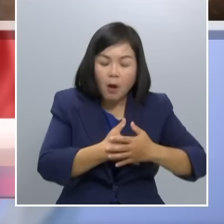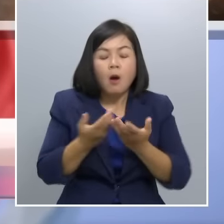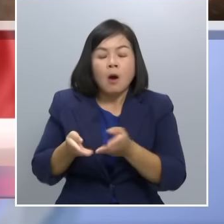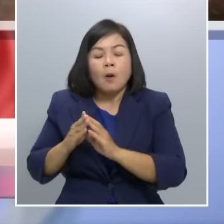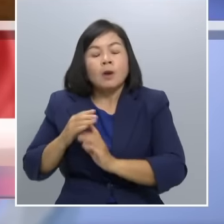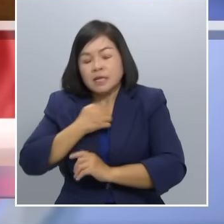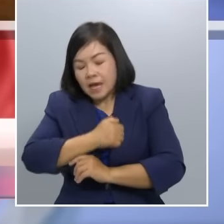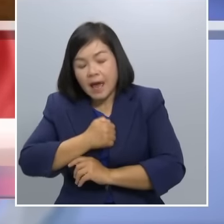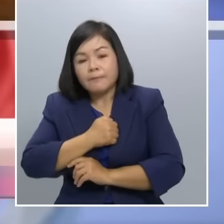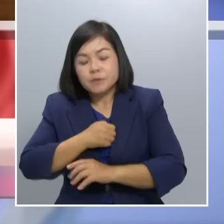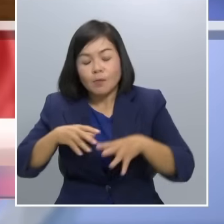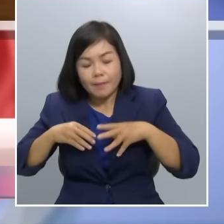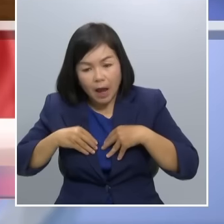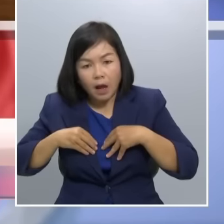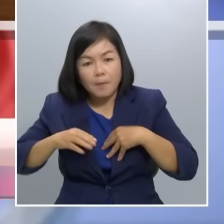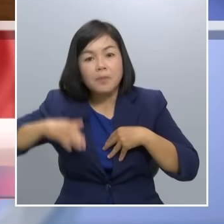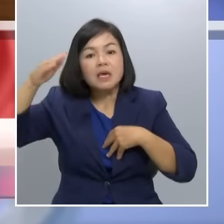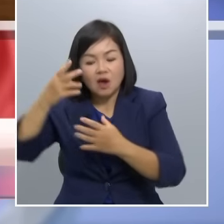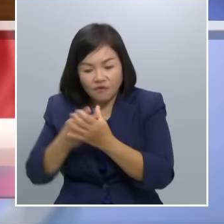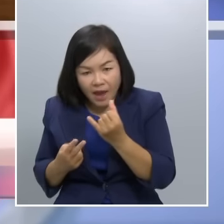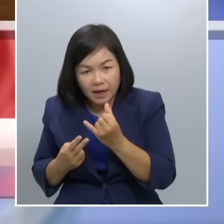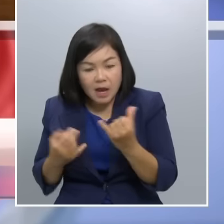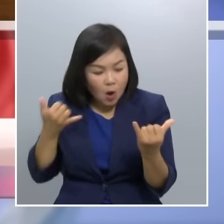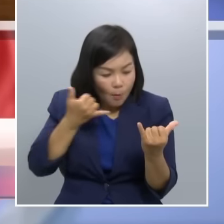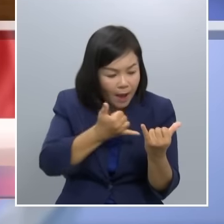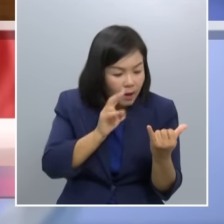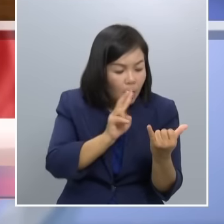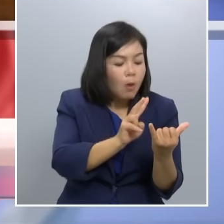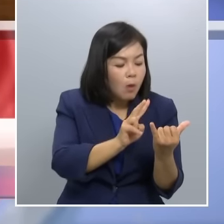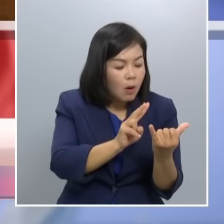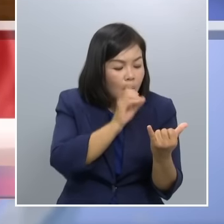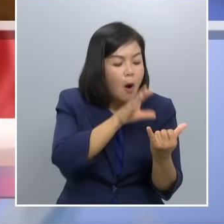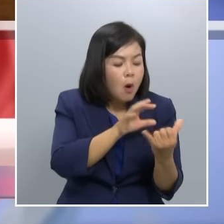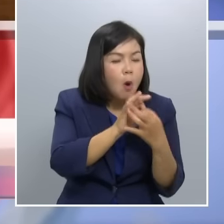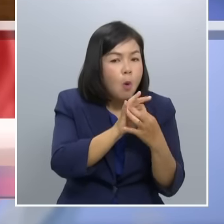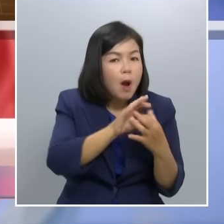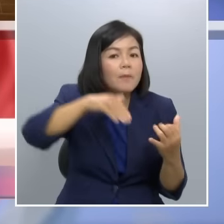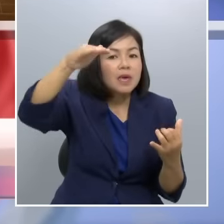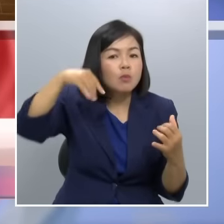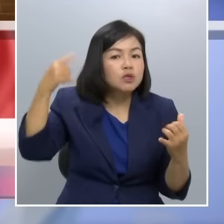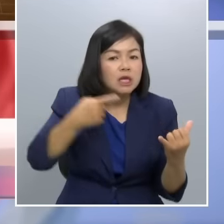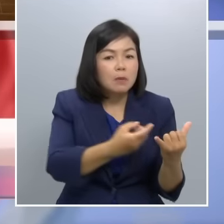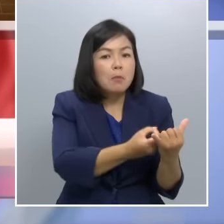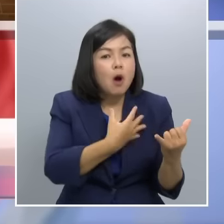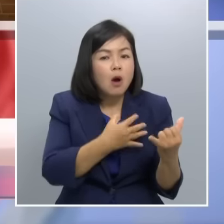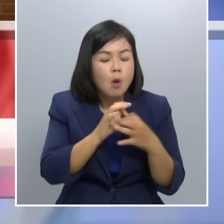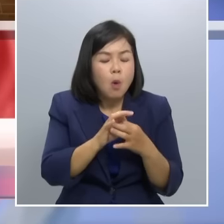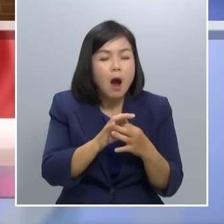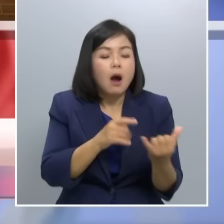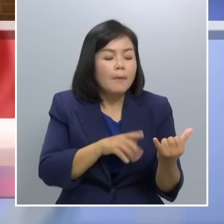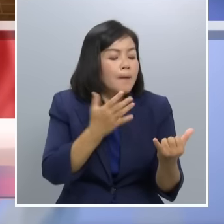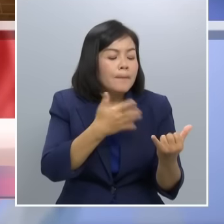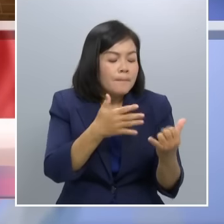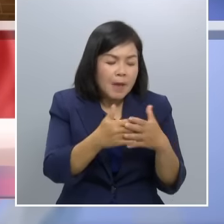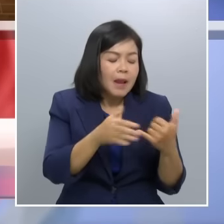แล้วก็เลยพี่หมวยกับแฟนเนี่ยเข้าไปหาเขาป่วยอ่ะห่วงมีความห่วงพี่สาวคนสุดท้ายเราก็เลยบอกเขาว่าไม่